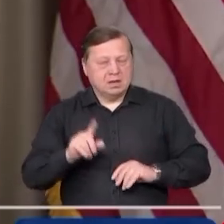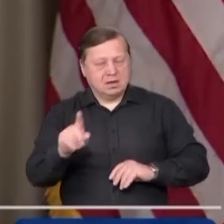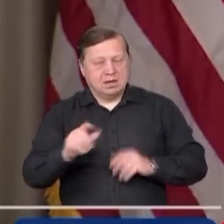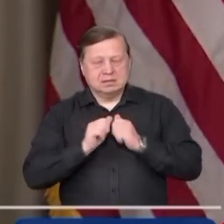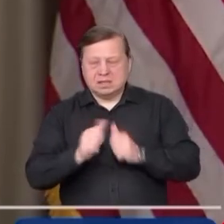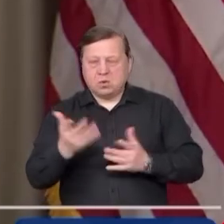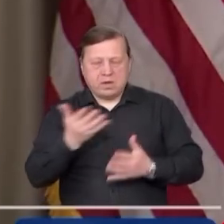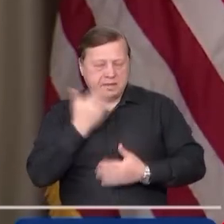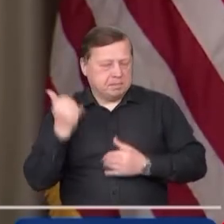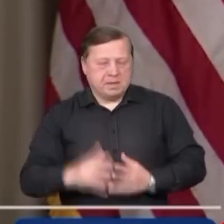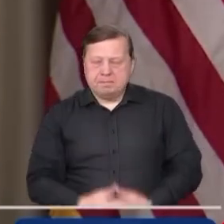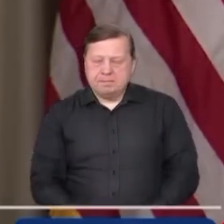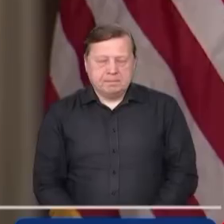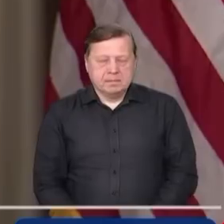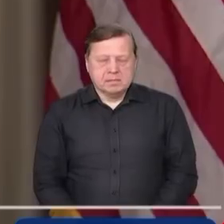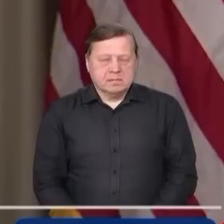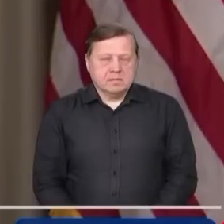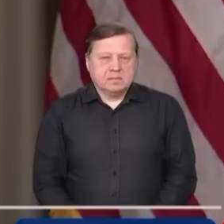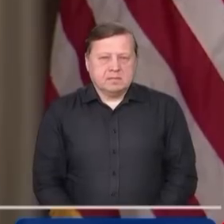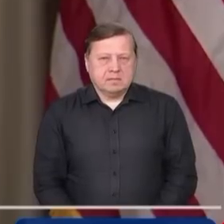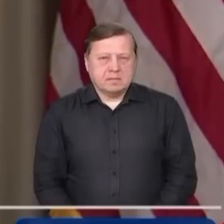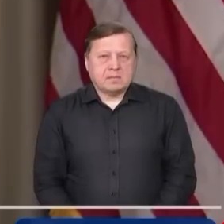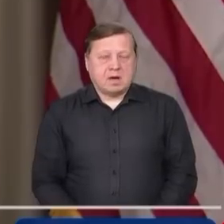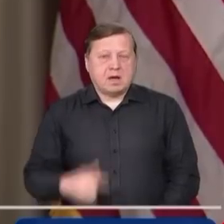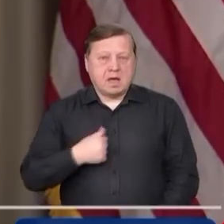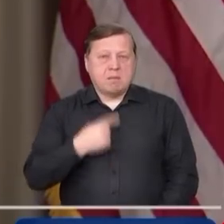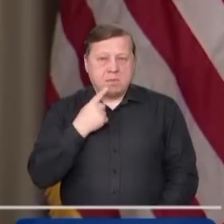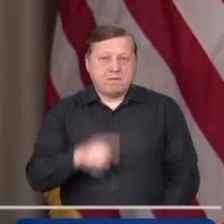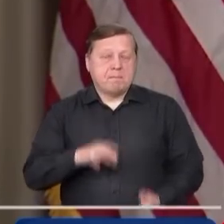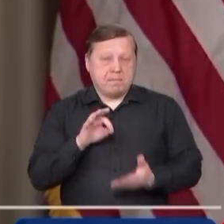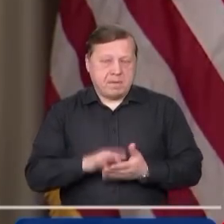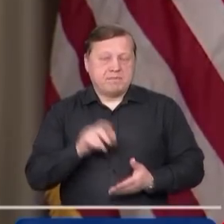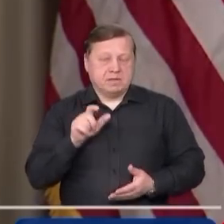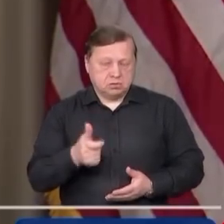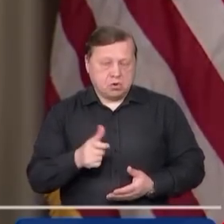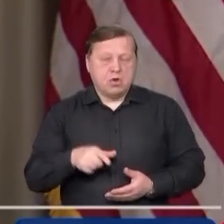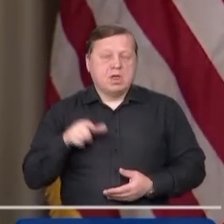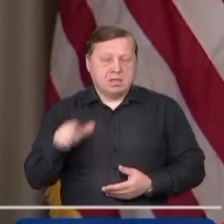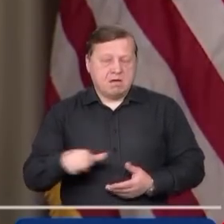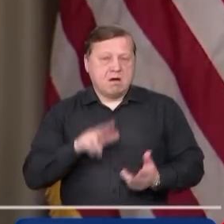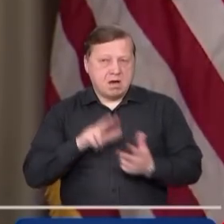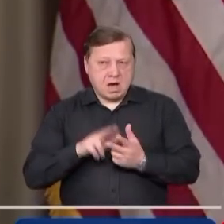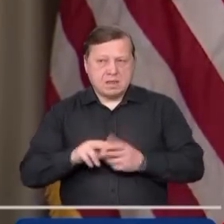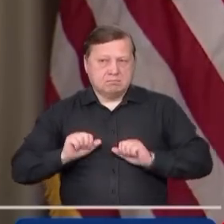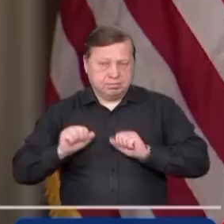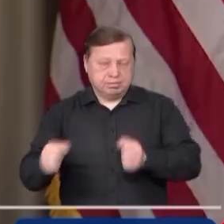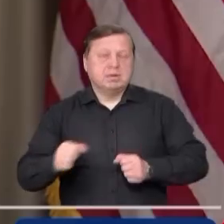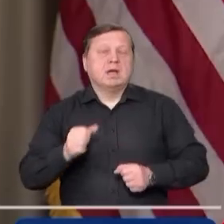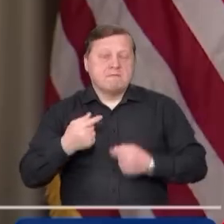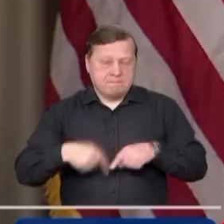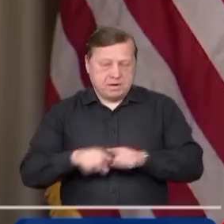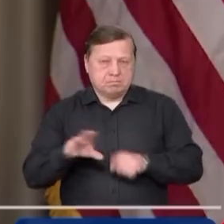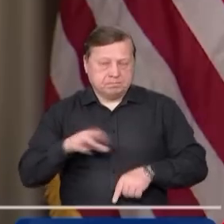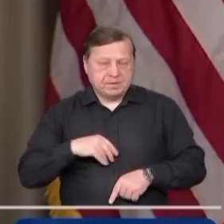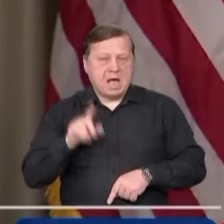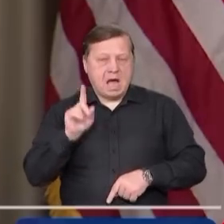zadanie. Także jestem pewien, że taka ofensywa jest wykonalna, ale jest ona wyzwaniem. Zobaczymy. Nie